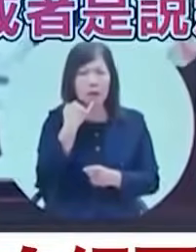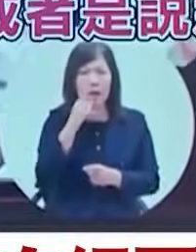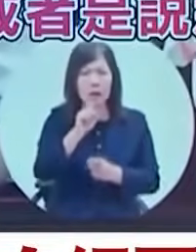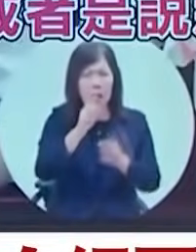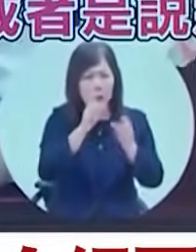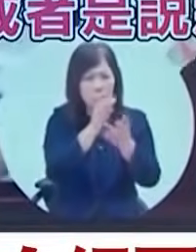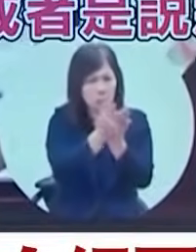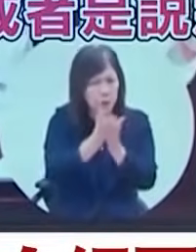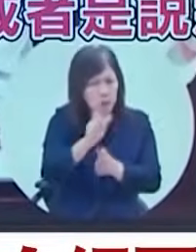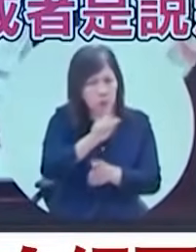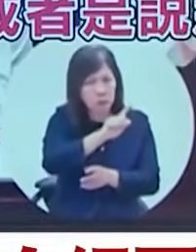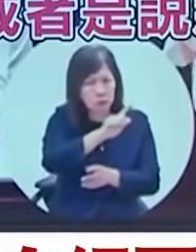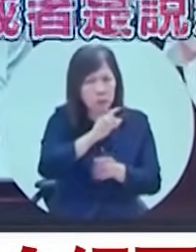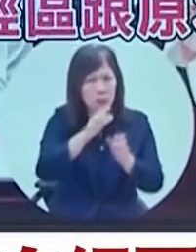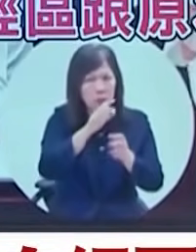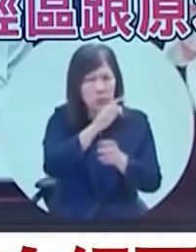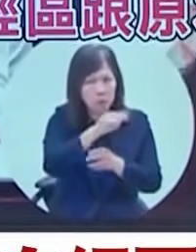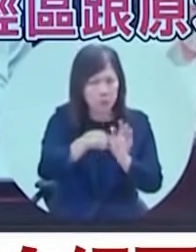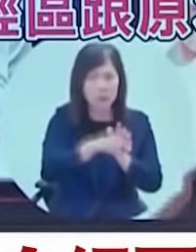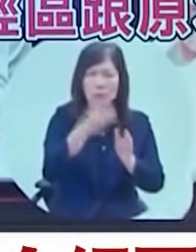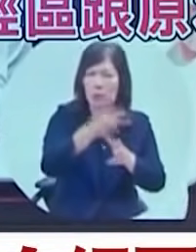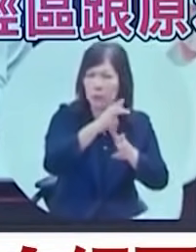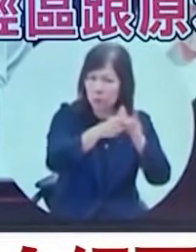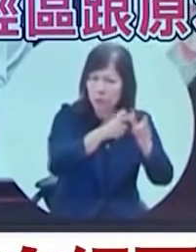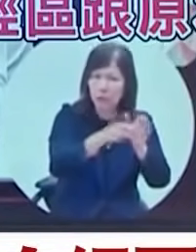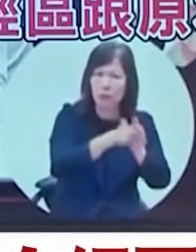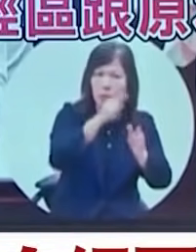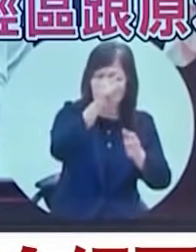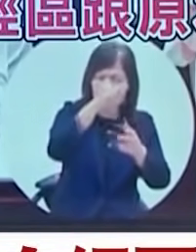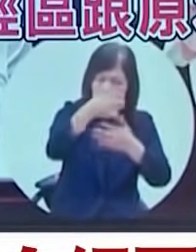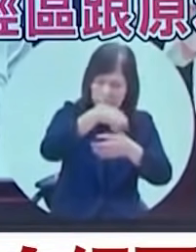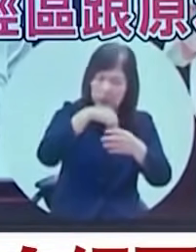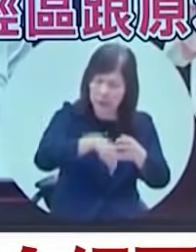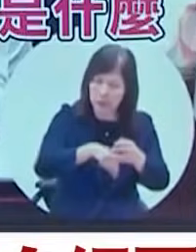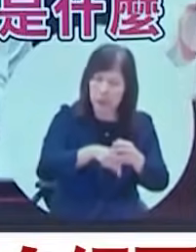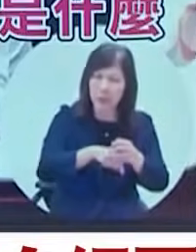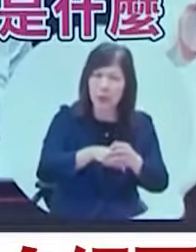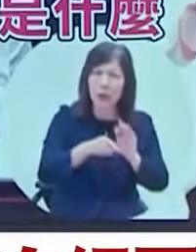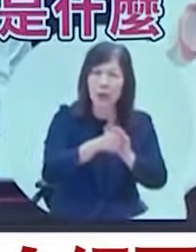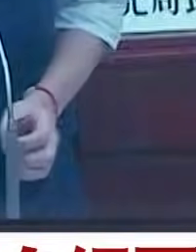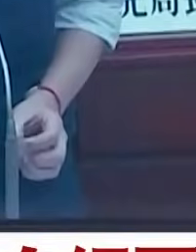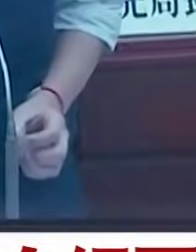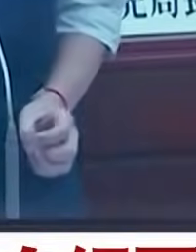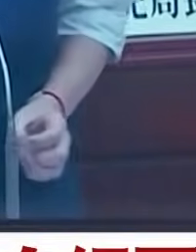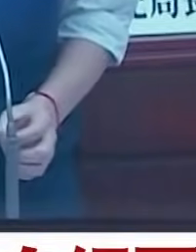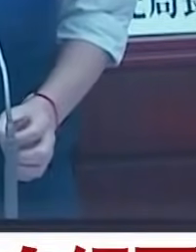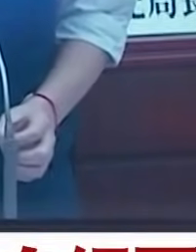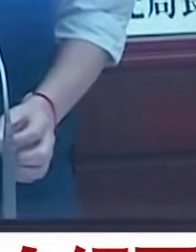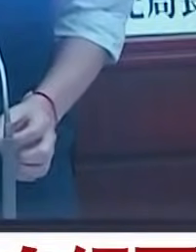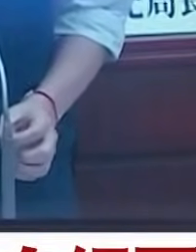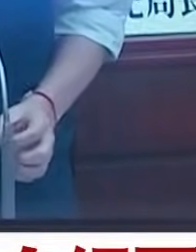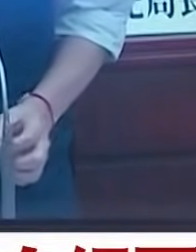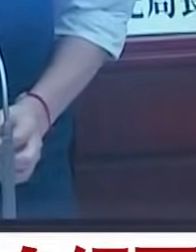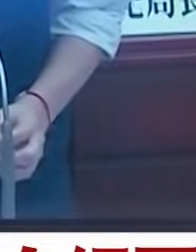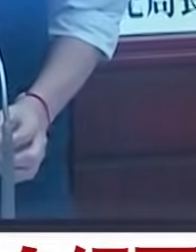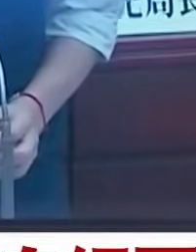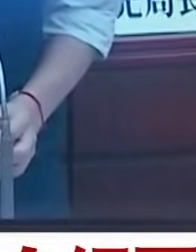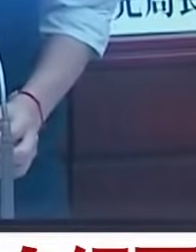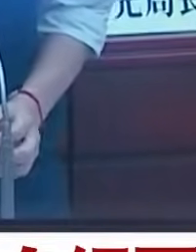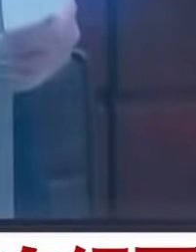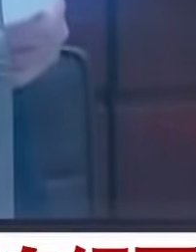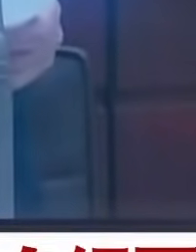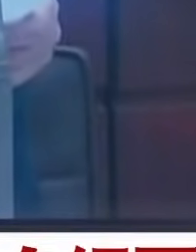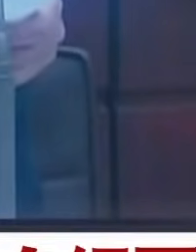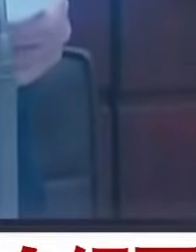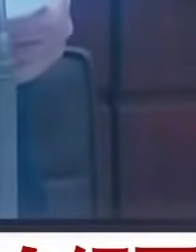来看一下。那么当然，这个韩国瑜自己上场之后表现不尽满意，但是呢，还有副市长，副市长叶匡时也写